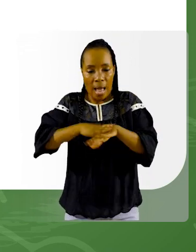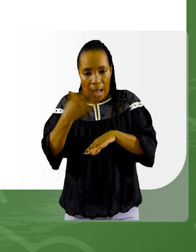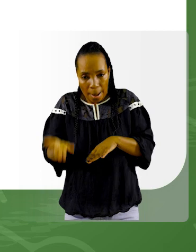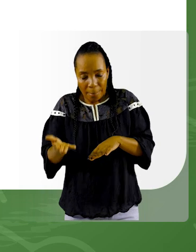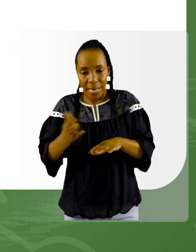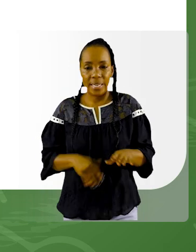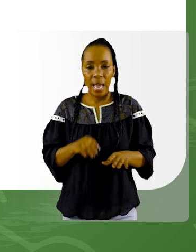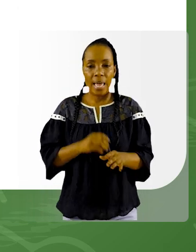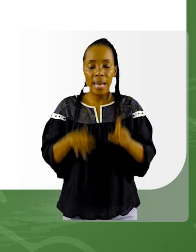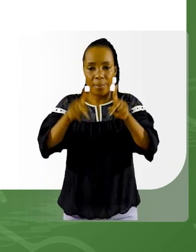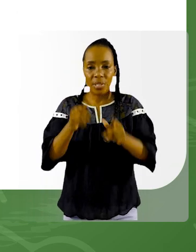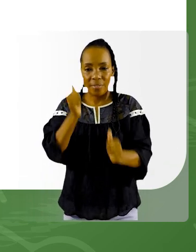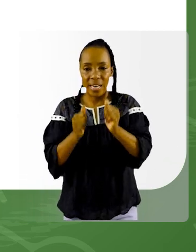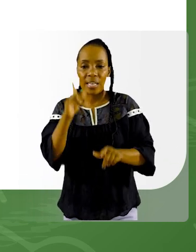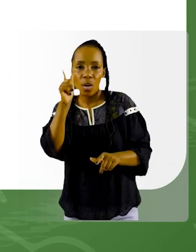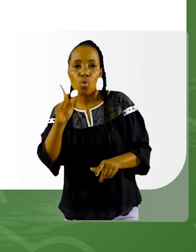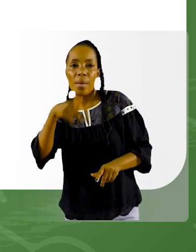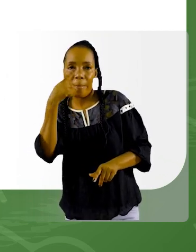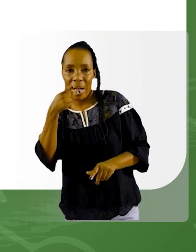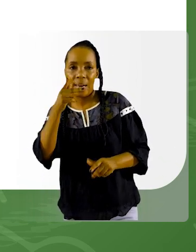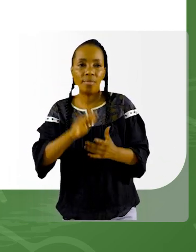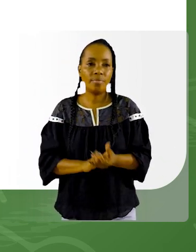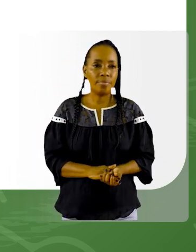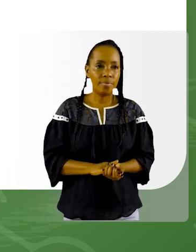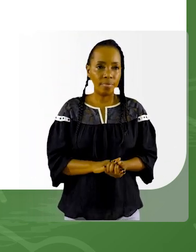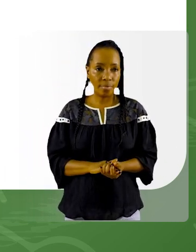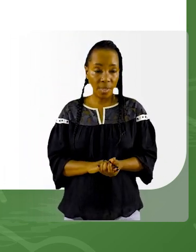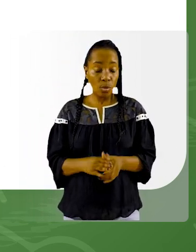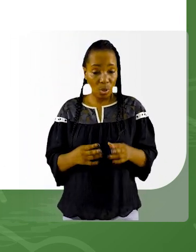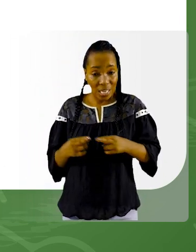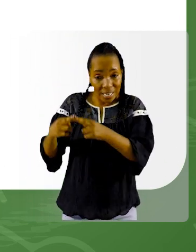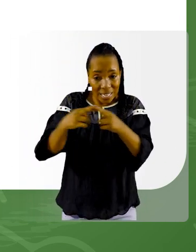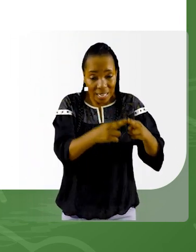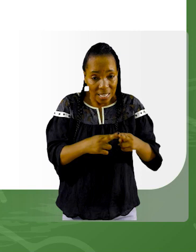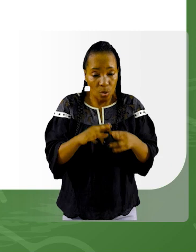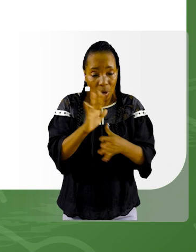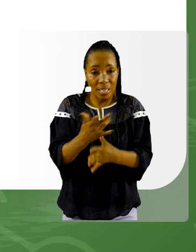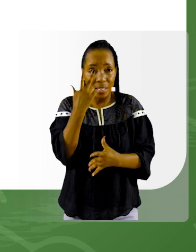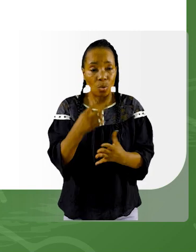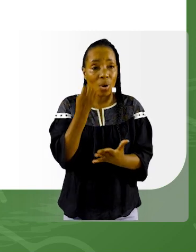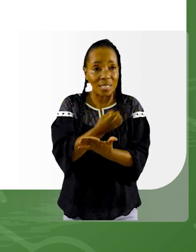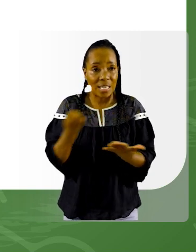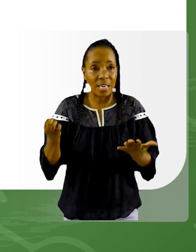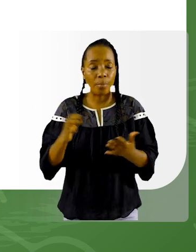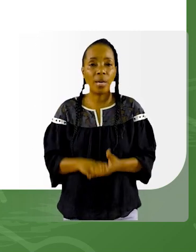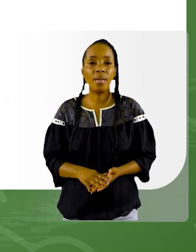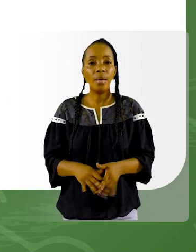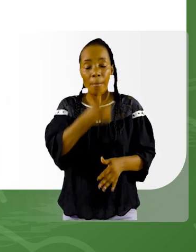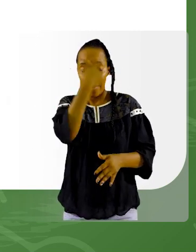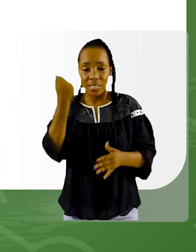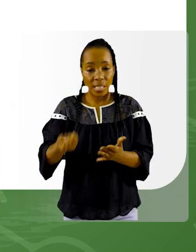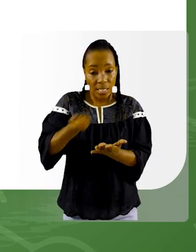texte-là. Alors, 3 relations s'établissent entre ces 3 éléments-là. La relation d'ici, c'est l'auteur qui produit un